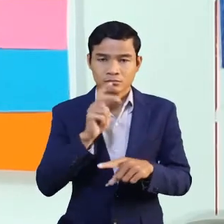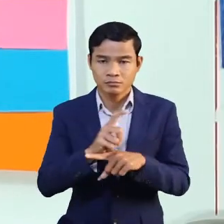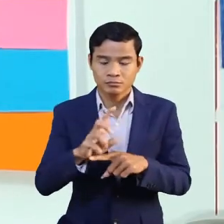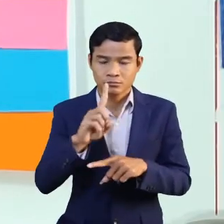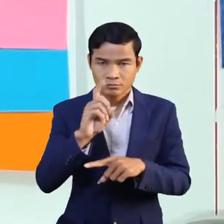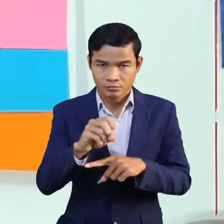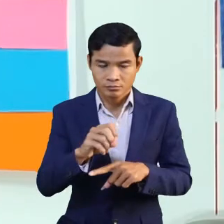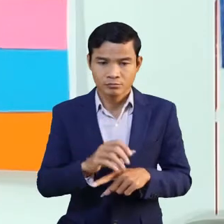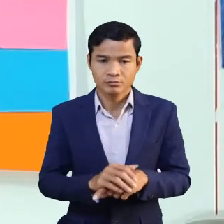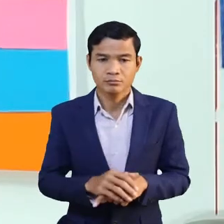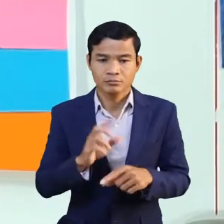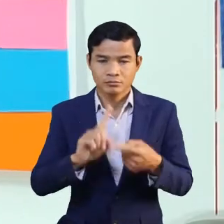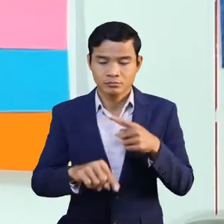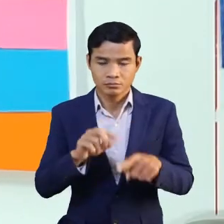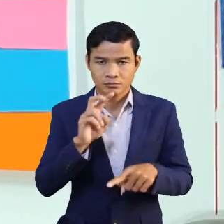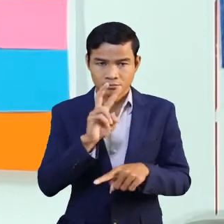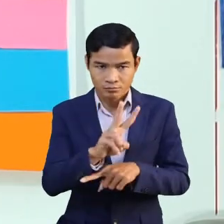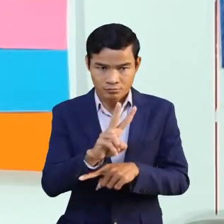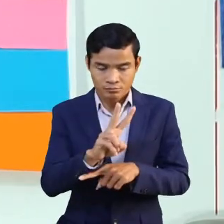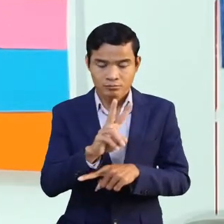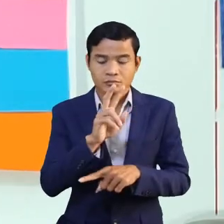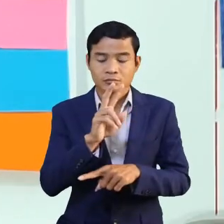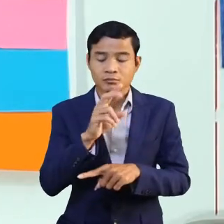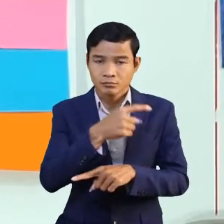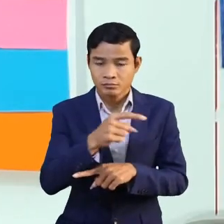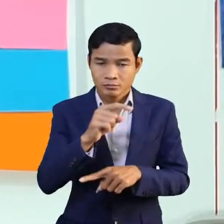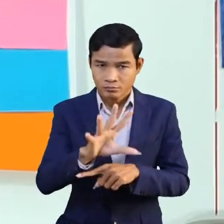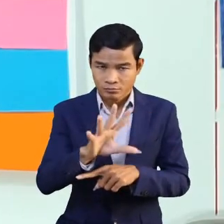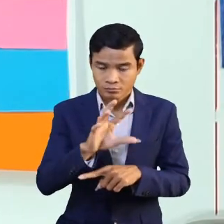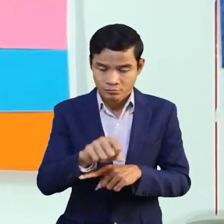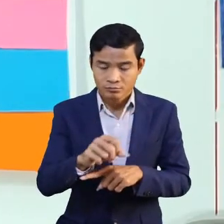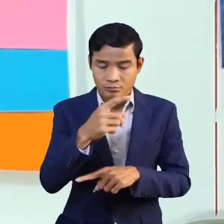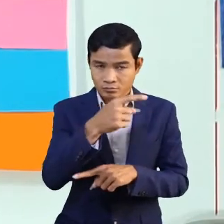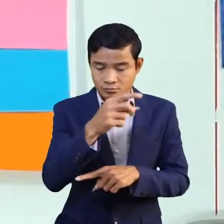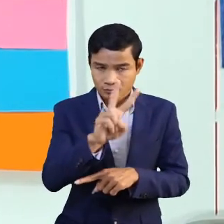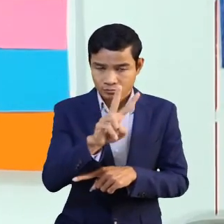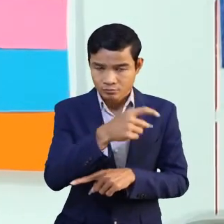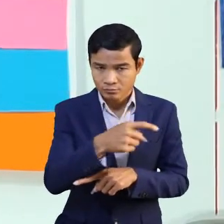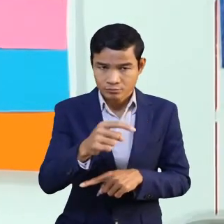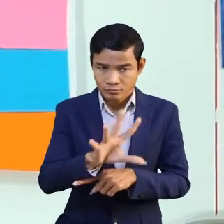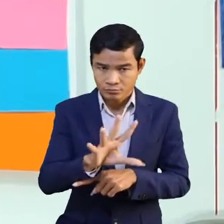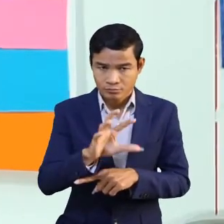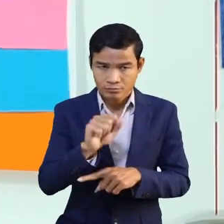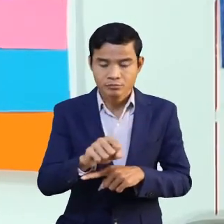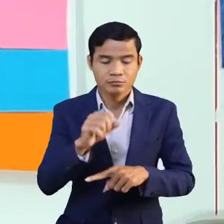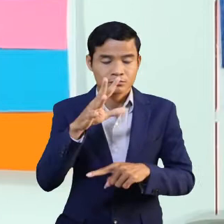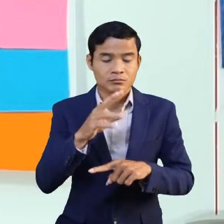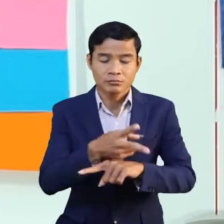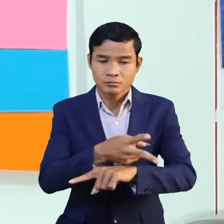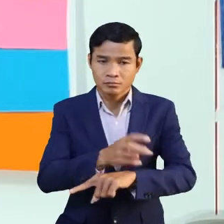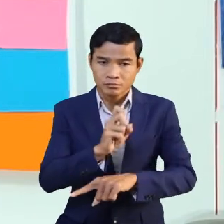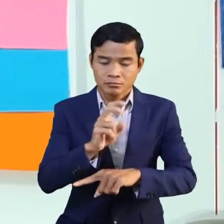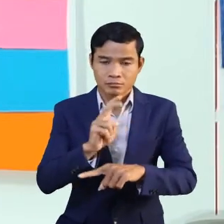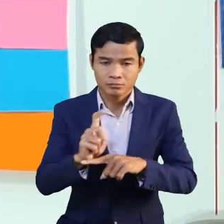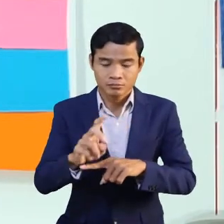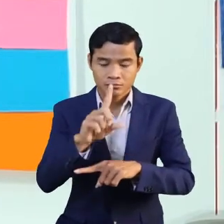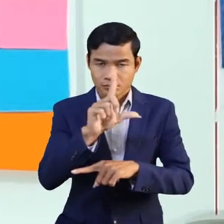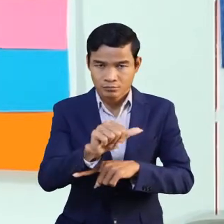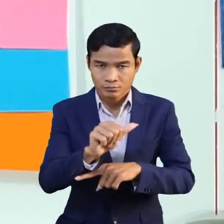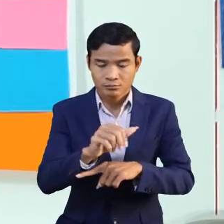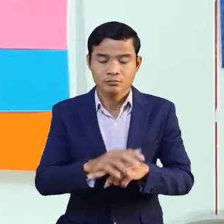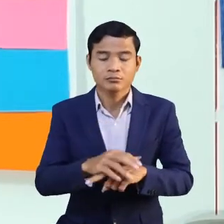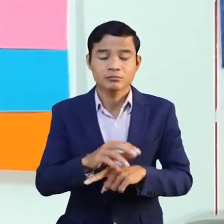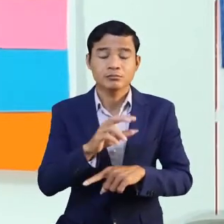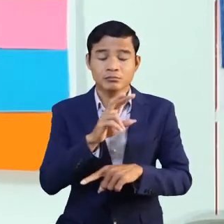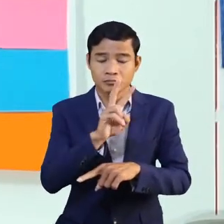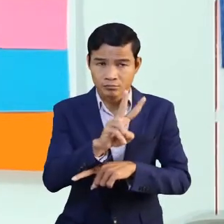ង់10ទៀតខ្ទង់10មានលេខ2 2ដក5បានអរគុណចា2ដក5មិនបានទេត្រូវខ្ចី1 2ខ្ទង់100